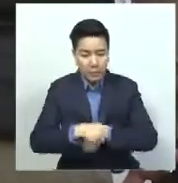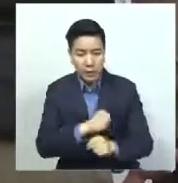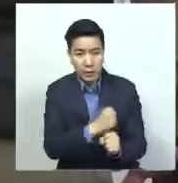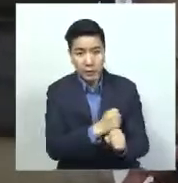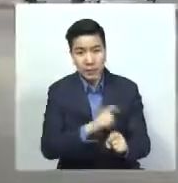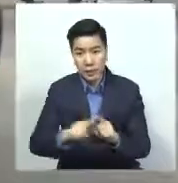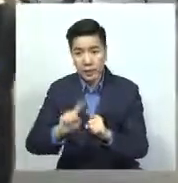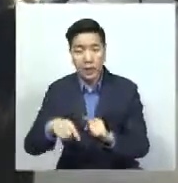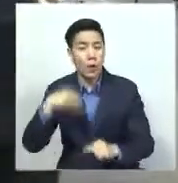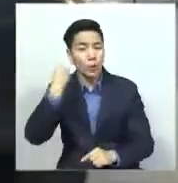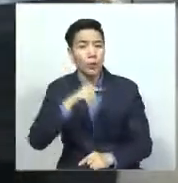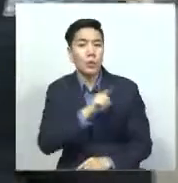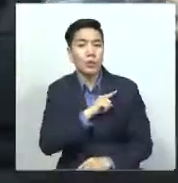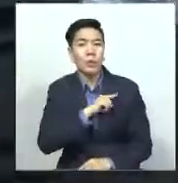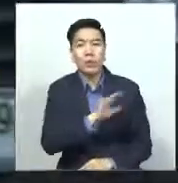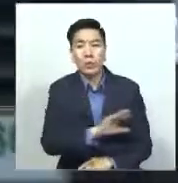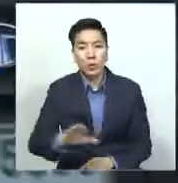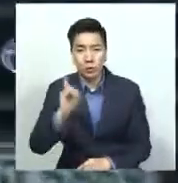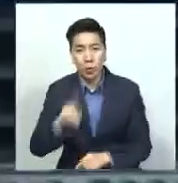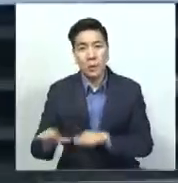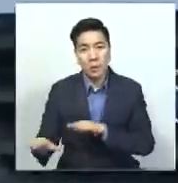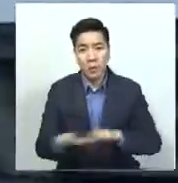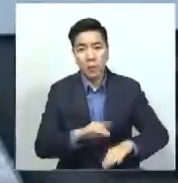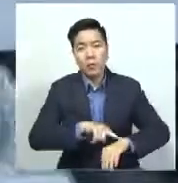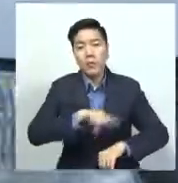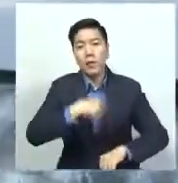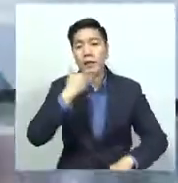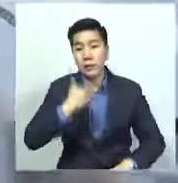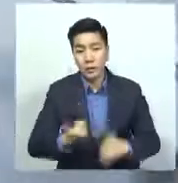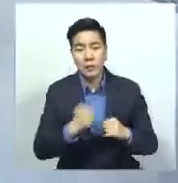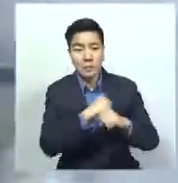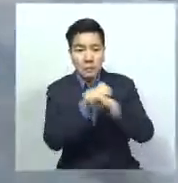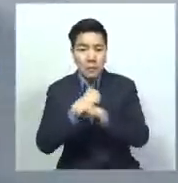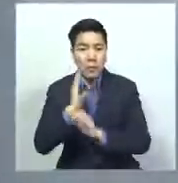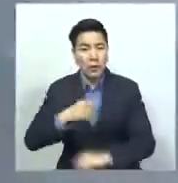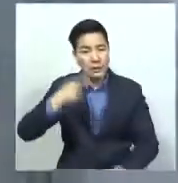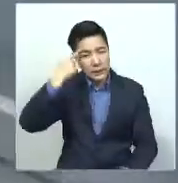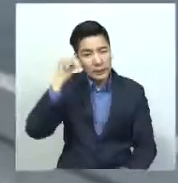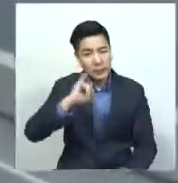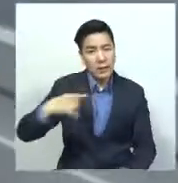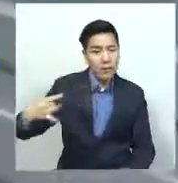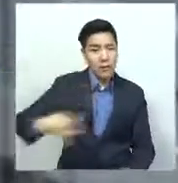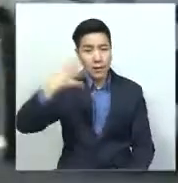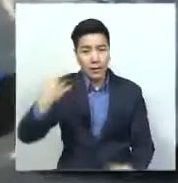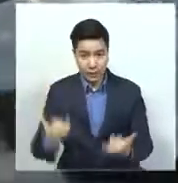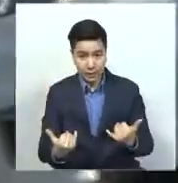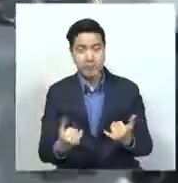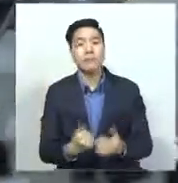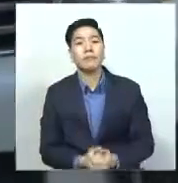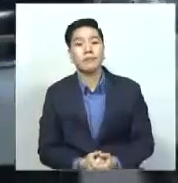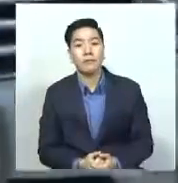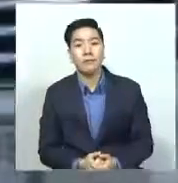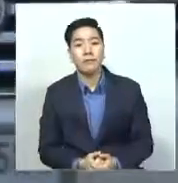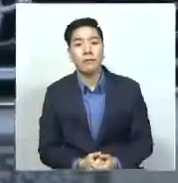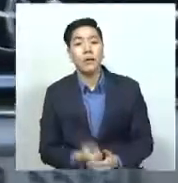น้าที่ในทุกภารกิจและต้องพร้อมอยู่ตลอดเวลาป้องกันการก่อเหตุของกลุ่มคนร้าย